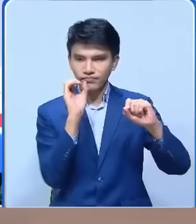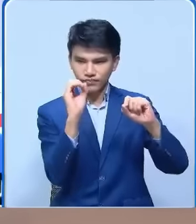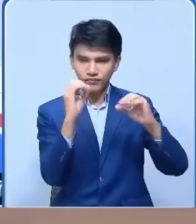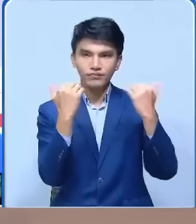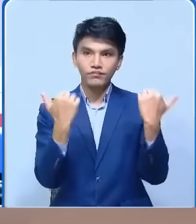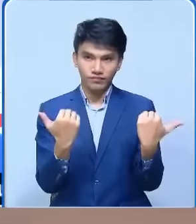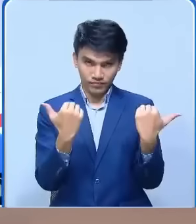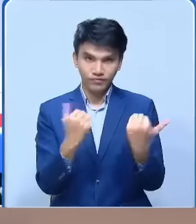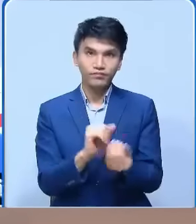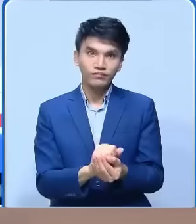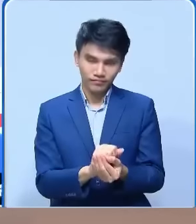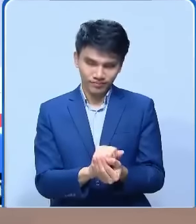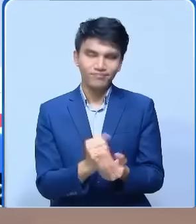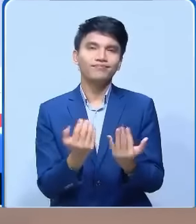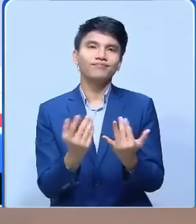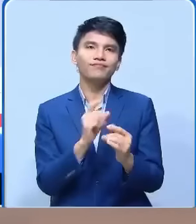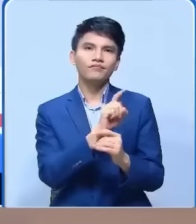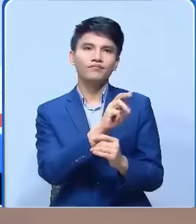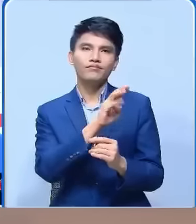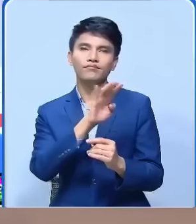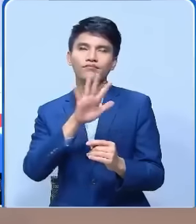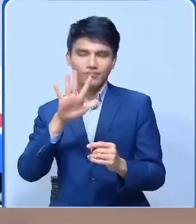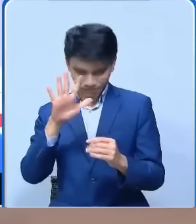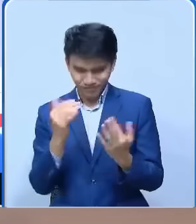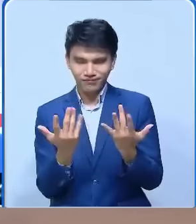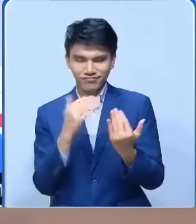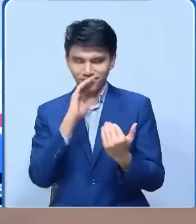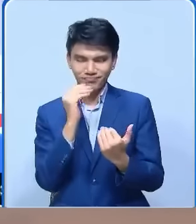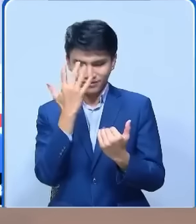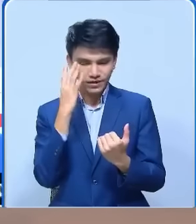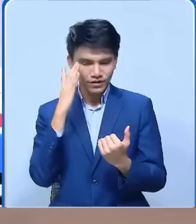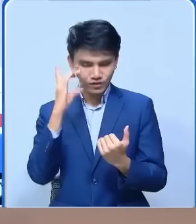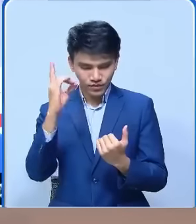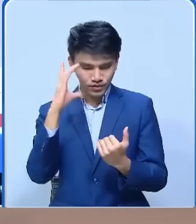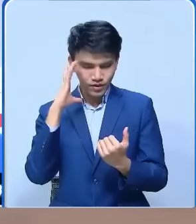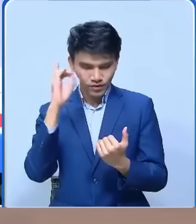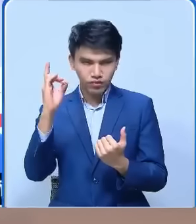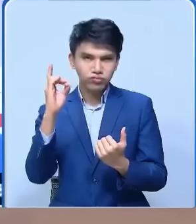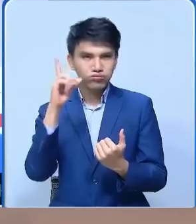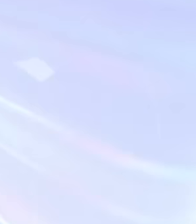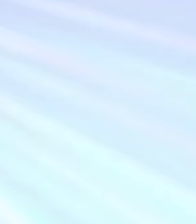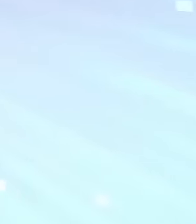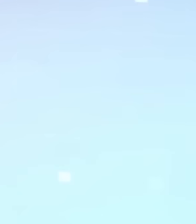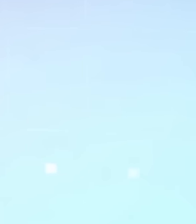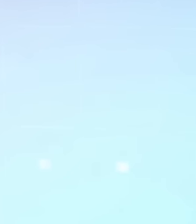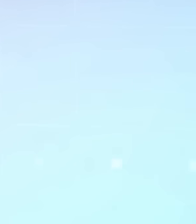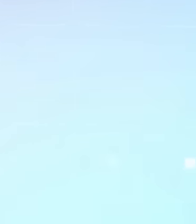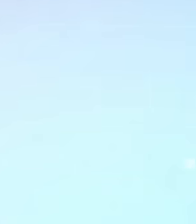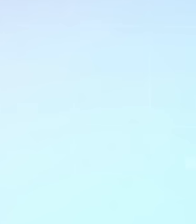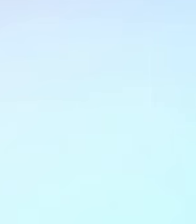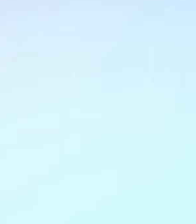ไหมเดี๋ยวก็วนๆไป เดี๋ยว1 2 3ก็ต้องเรียงไปนะคะวันนี้พรุ่งนี้เสาร์อาทิตย์ไม่มีการโอนนะคะ